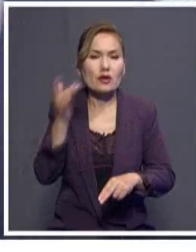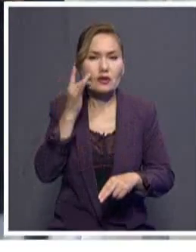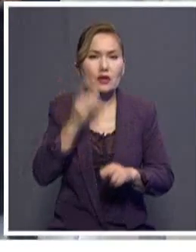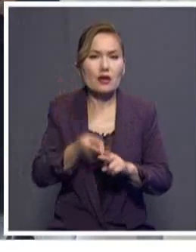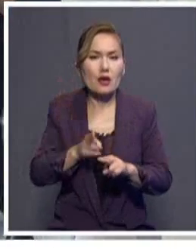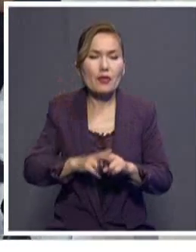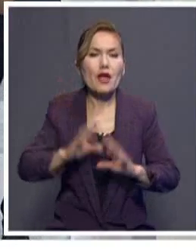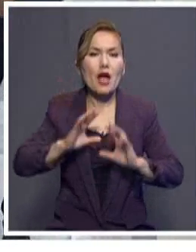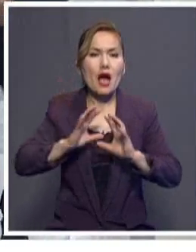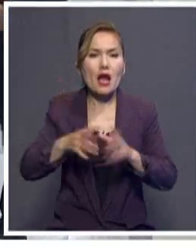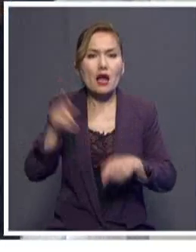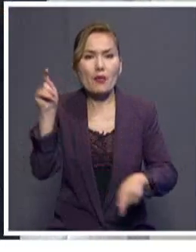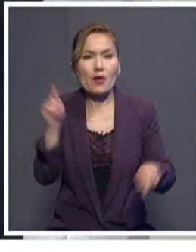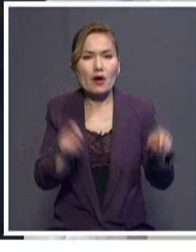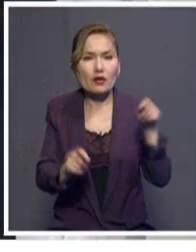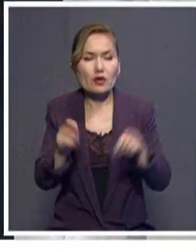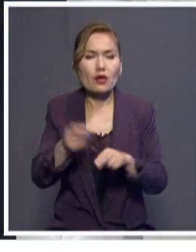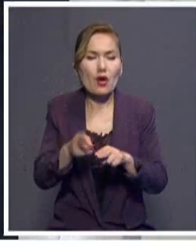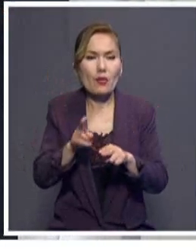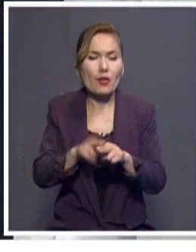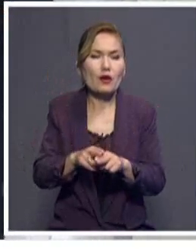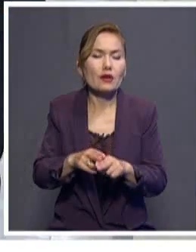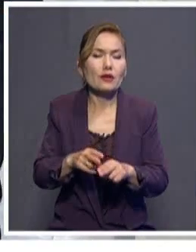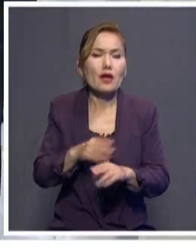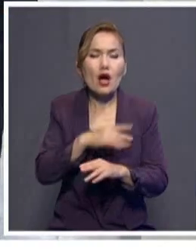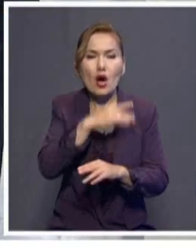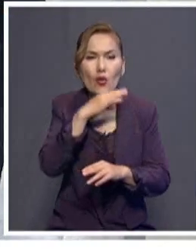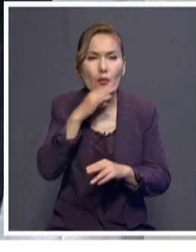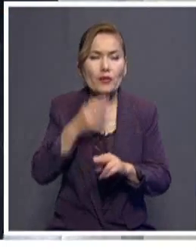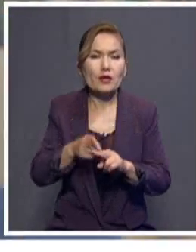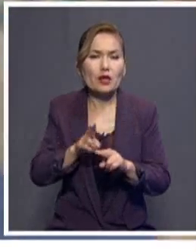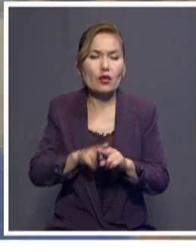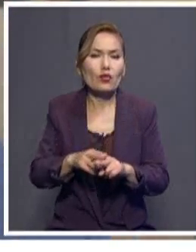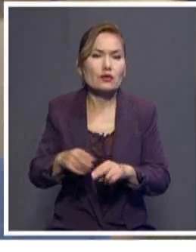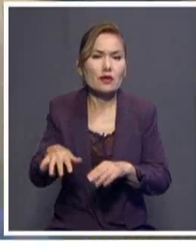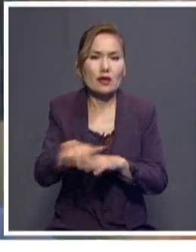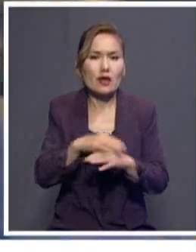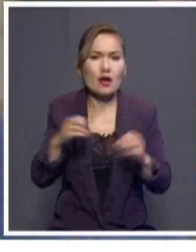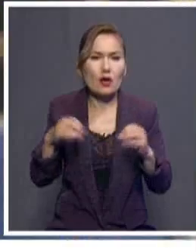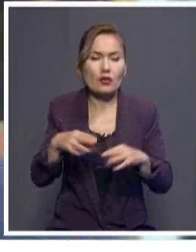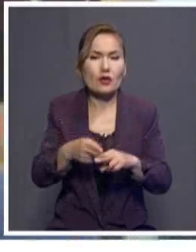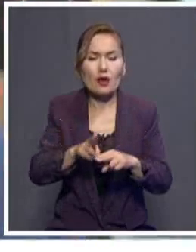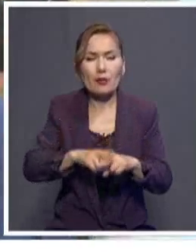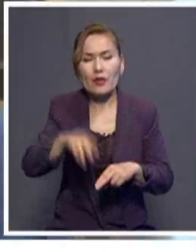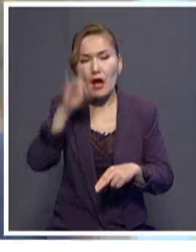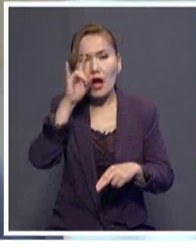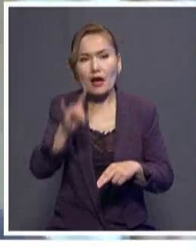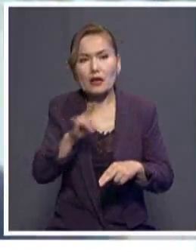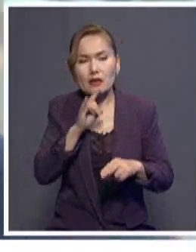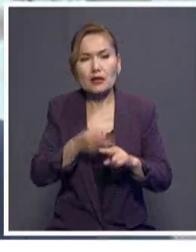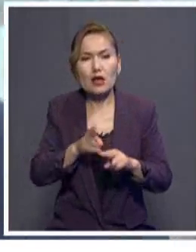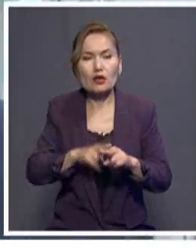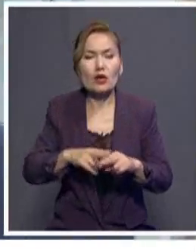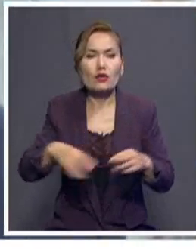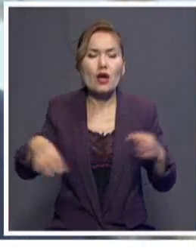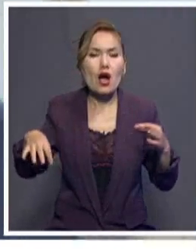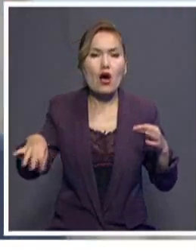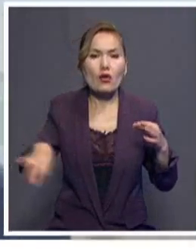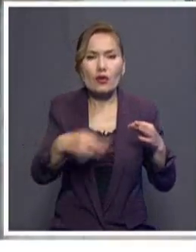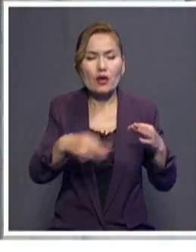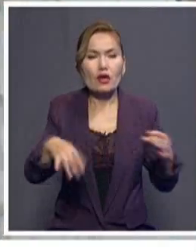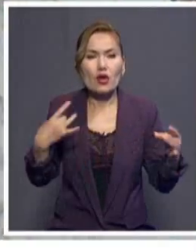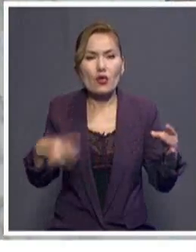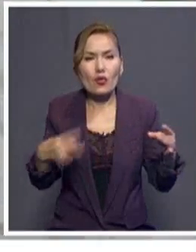асыруына әлемнің түпкір-түпкірін аралап жүріп, жинақтаған тәжірибесі жетеді. Осы себепті оған ел сенім артып отыр. Бұл бағытта Құрманғазы атындағы Қазақ